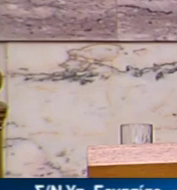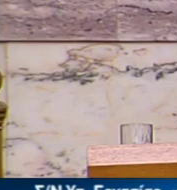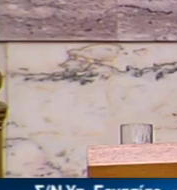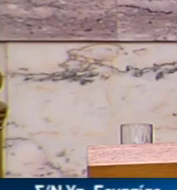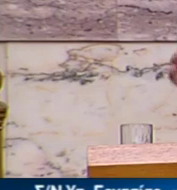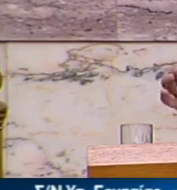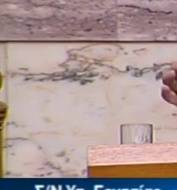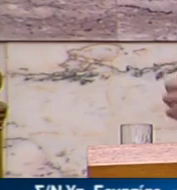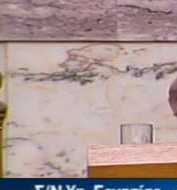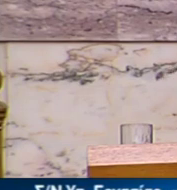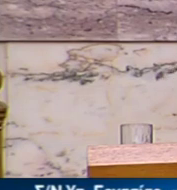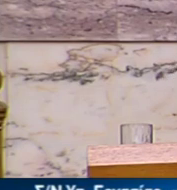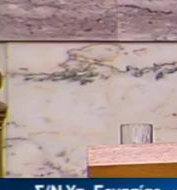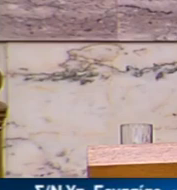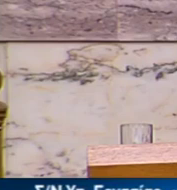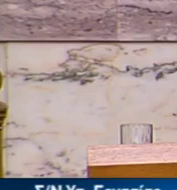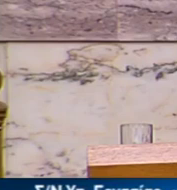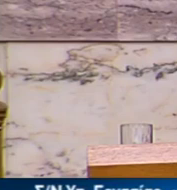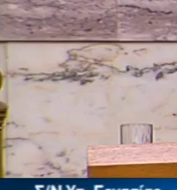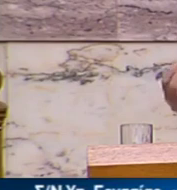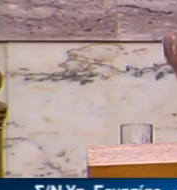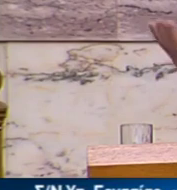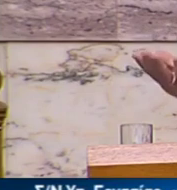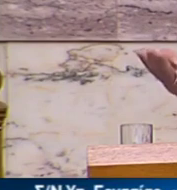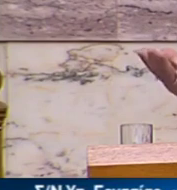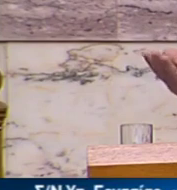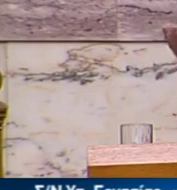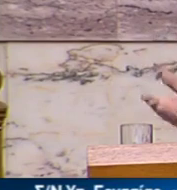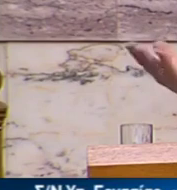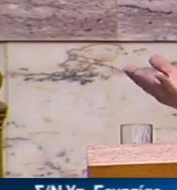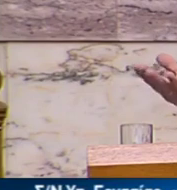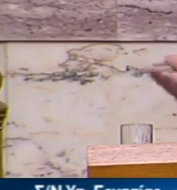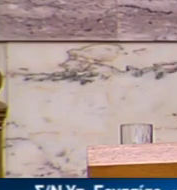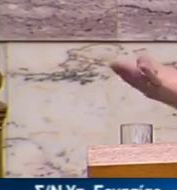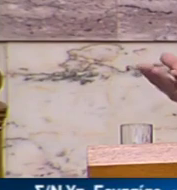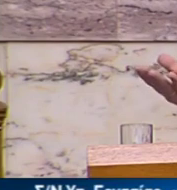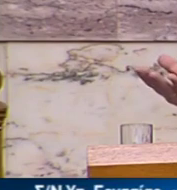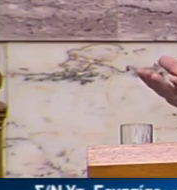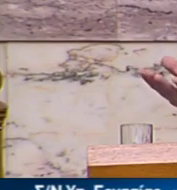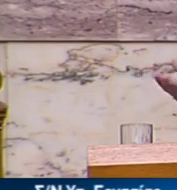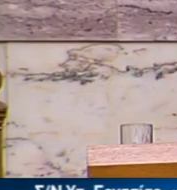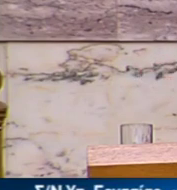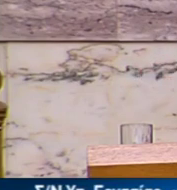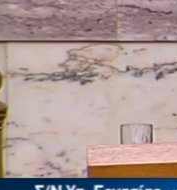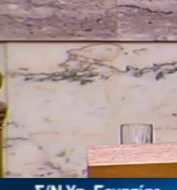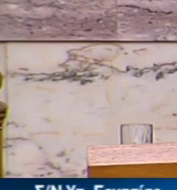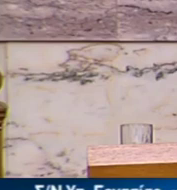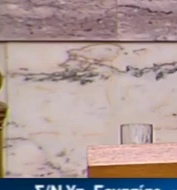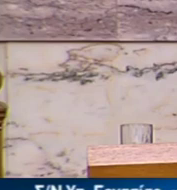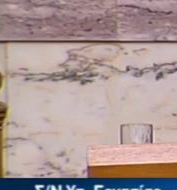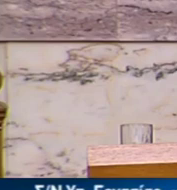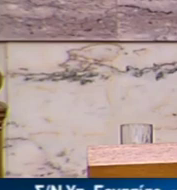υπάρχει κάτι προσωπικό. Δεν έχει φύγει η τιμή κάποιου. Το καταλαβαίνετε. Σας παρακαλώ. Μα σας